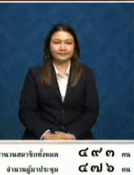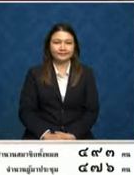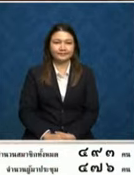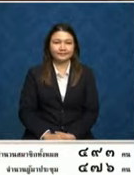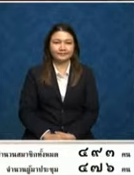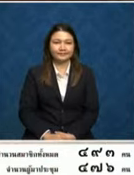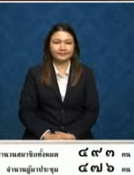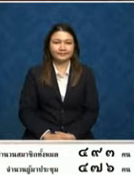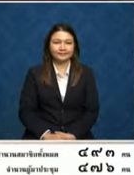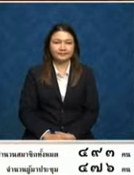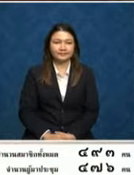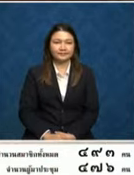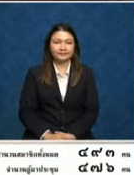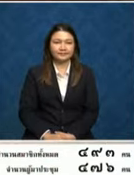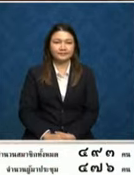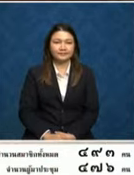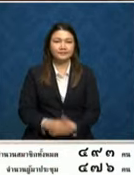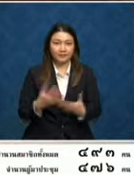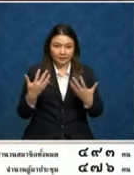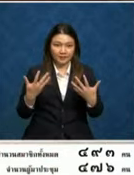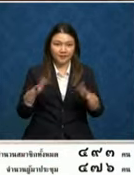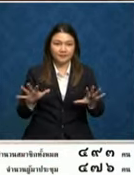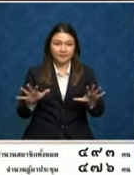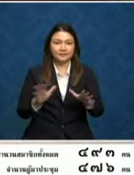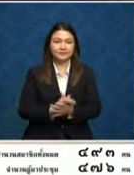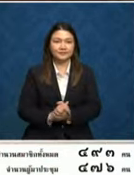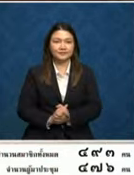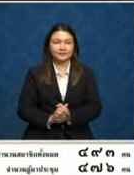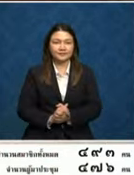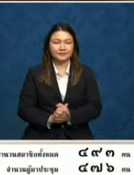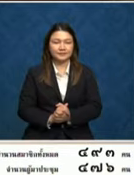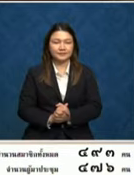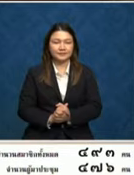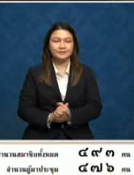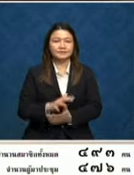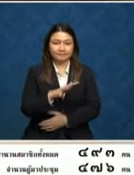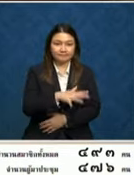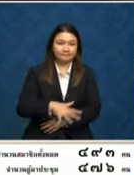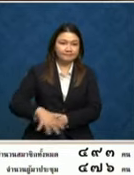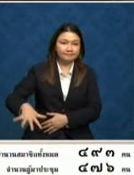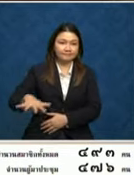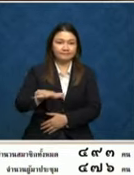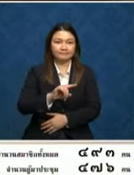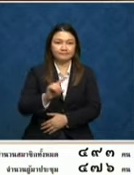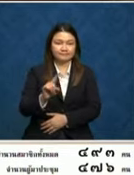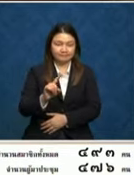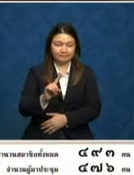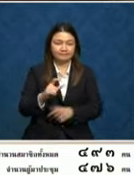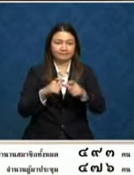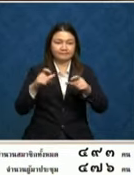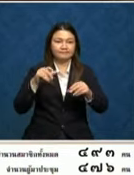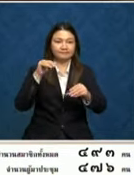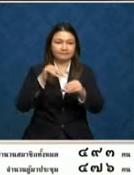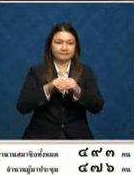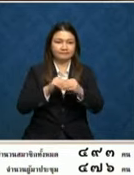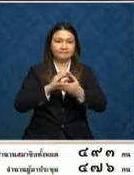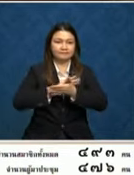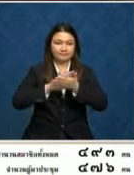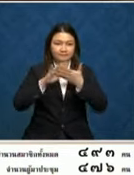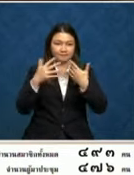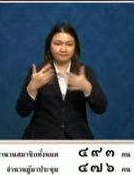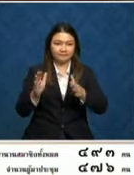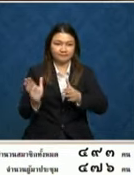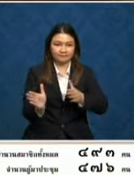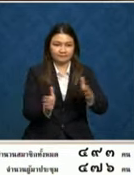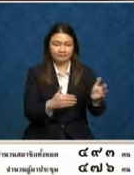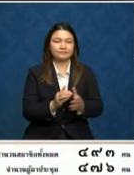ครับยังมีครับเรียบร้อยนะครับ เมื่อท่านสมาชิกกดบัตรแสดงตนทุกท่านแล้วผมขอ